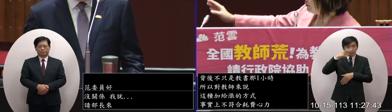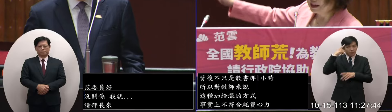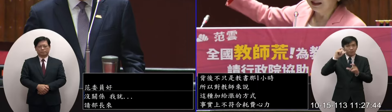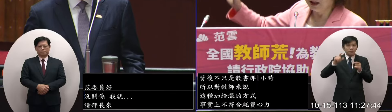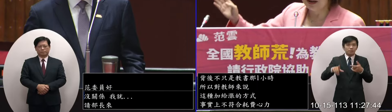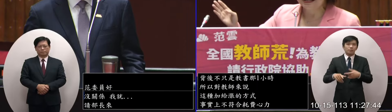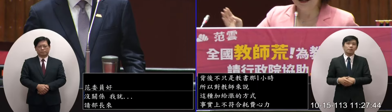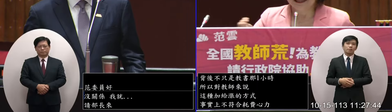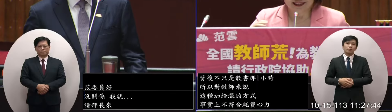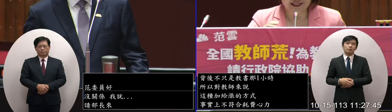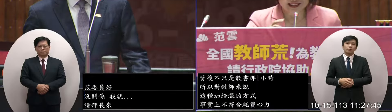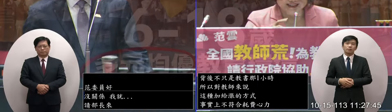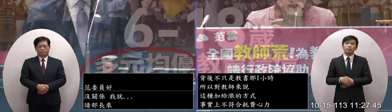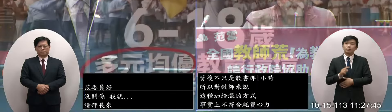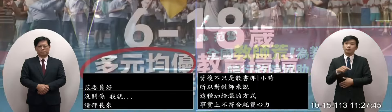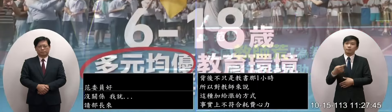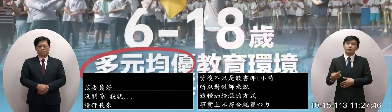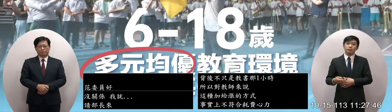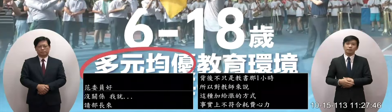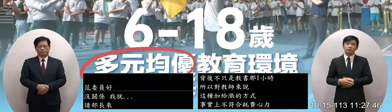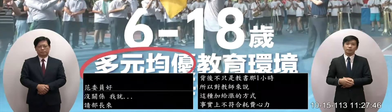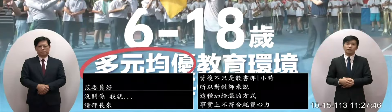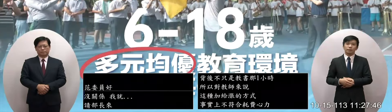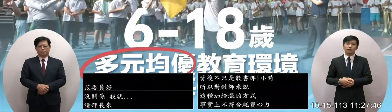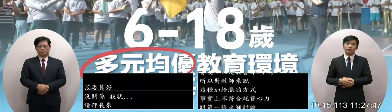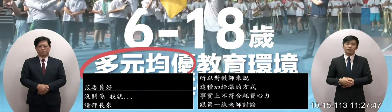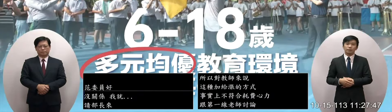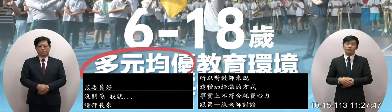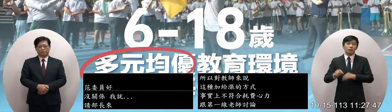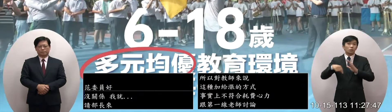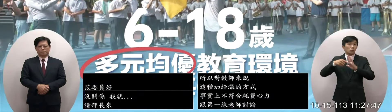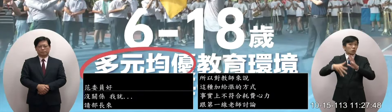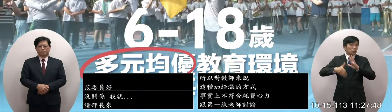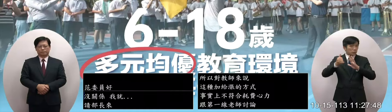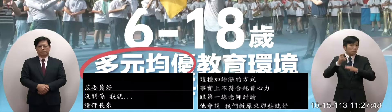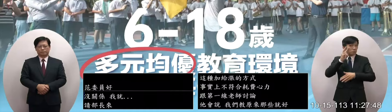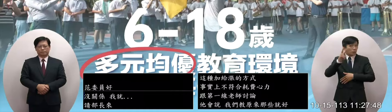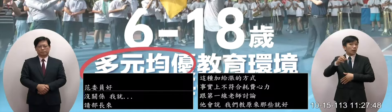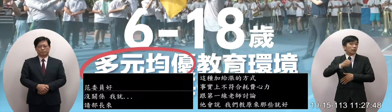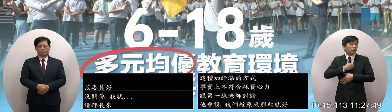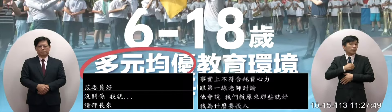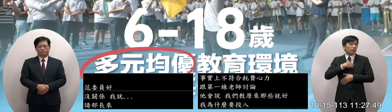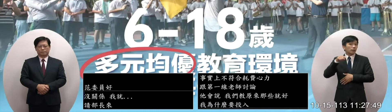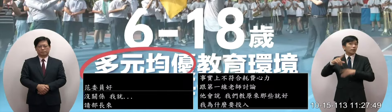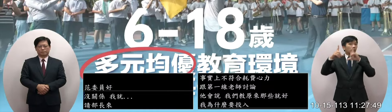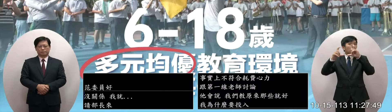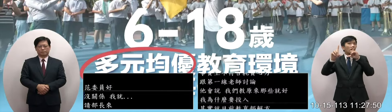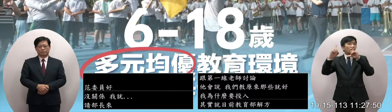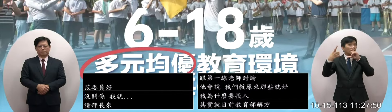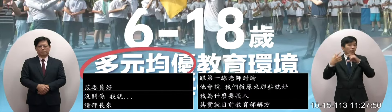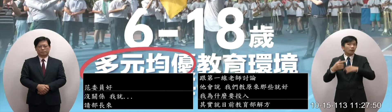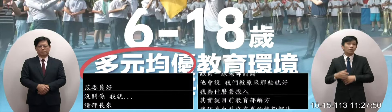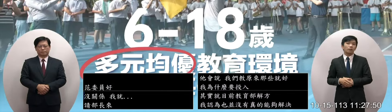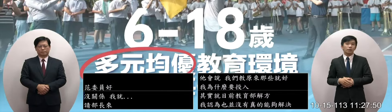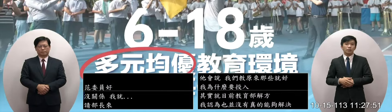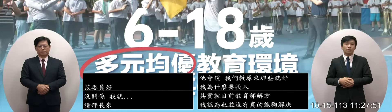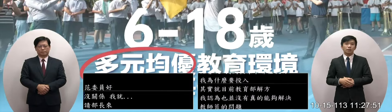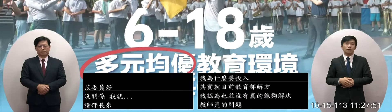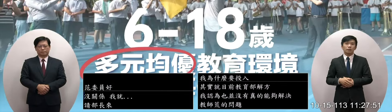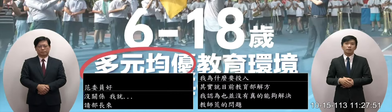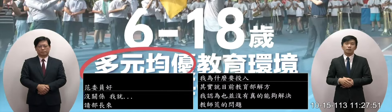页。院长，这是我非常认同的，院长应该看得出来，你知不知道这张是哪里来的？院长晓不晓